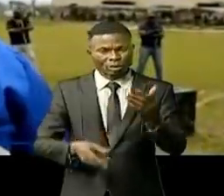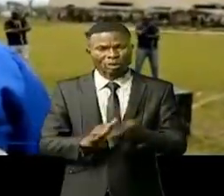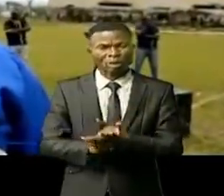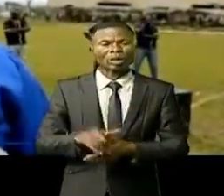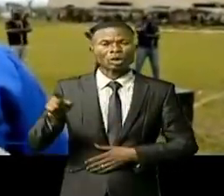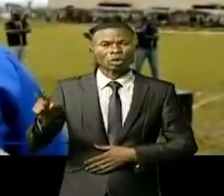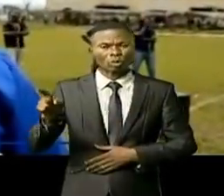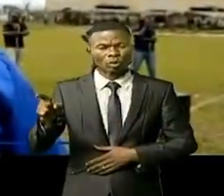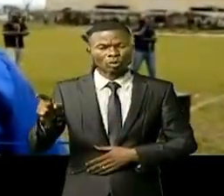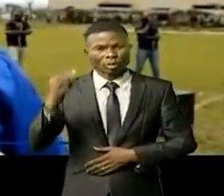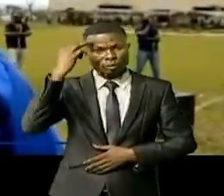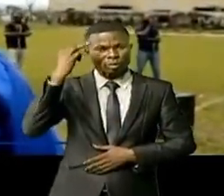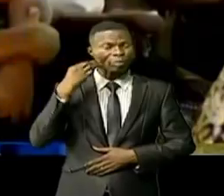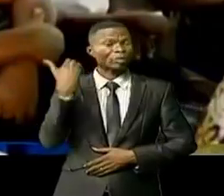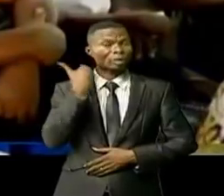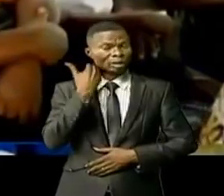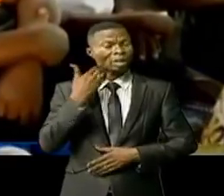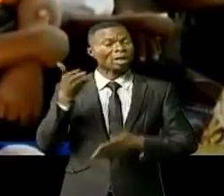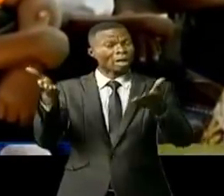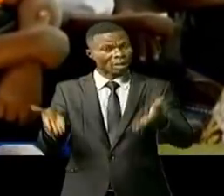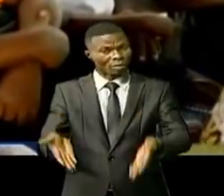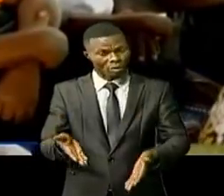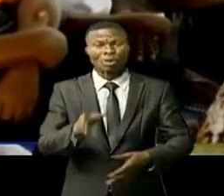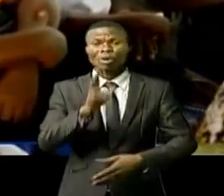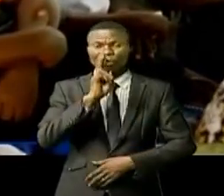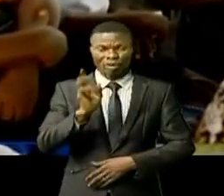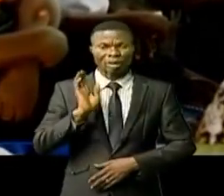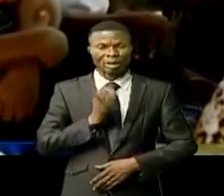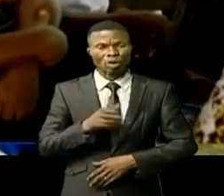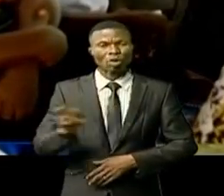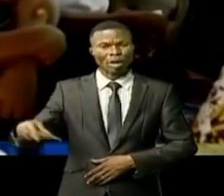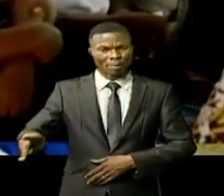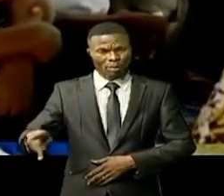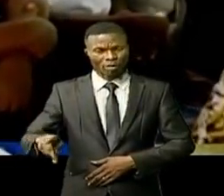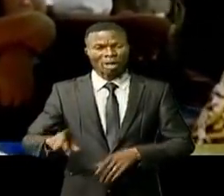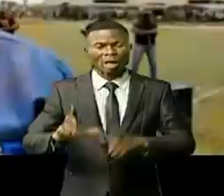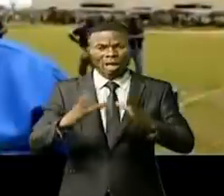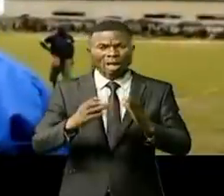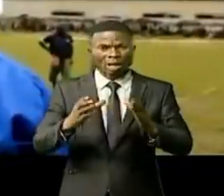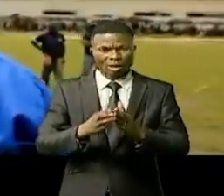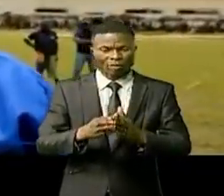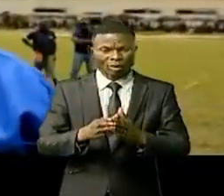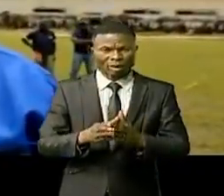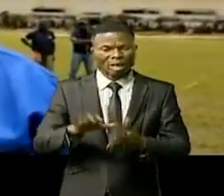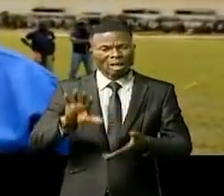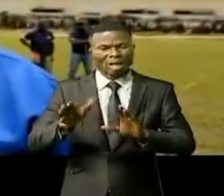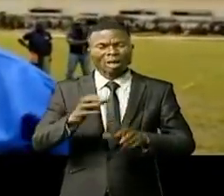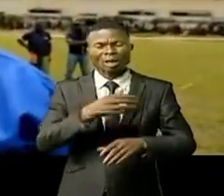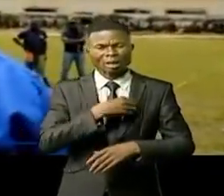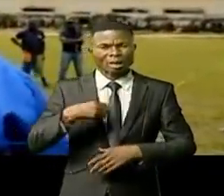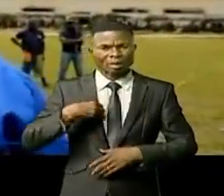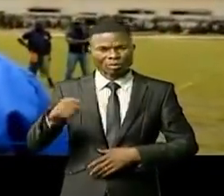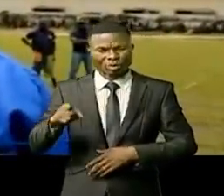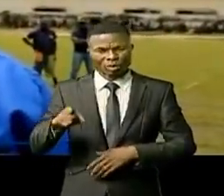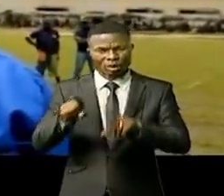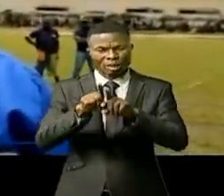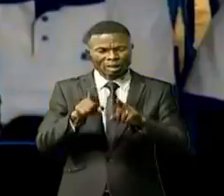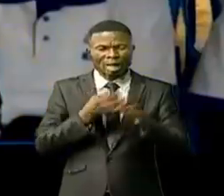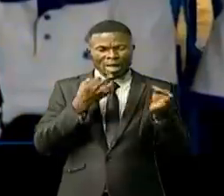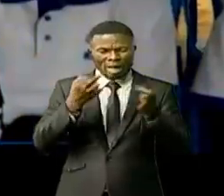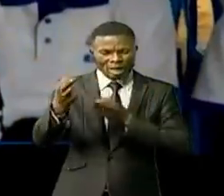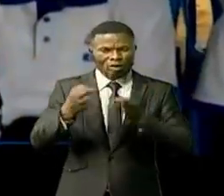Mazongo, la maladie existe bel et bien dans notre milieu avec une prévalence grave et a signifié